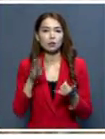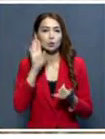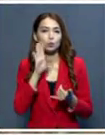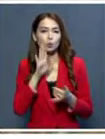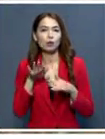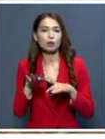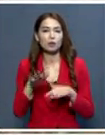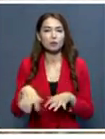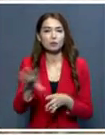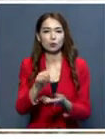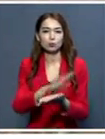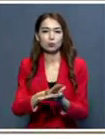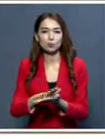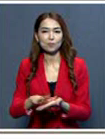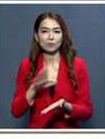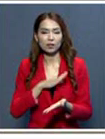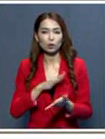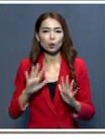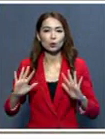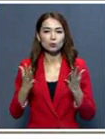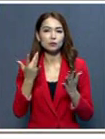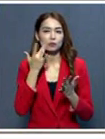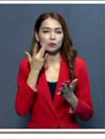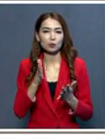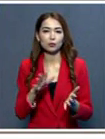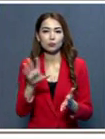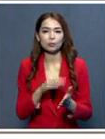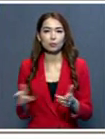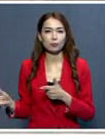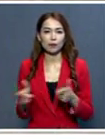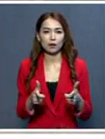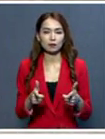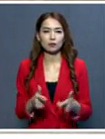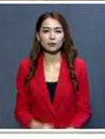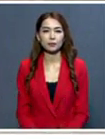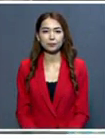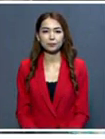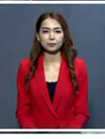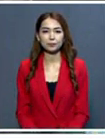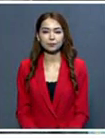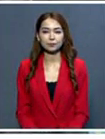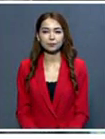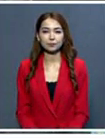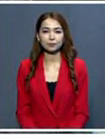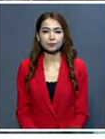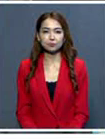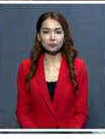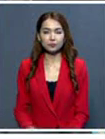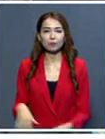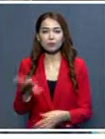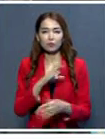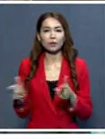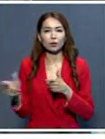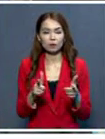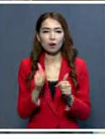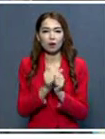мен арықтар тазартылды. Төтенше жағдай туындай қалса, техника дайын. Аудан бойынша 26 техника